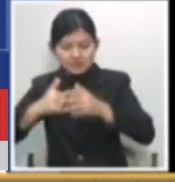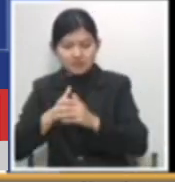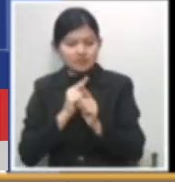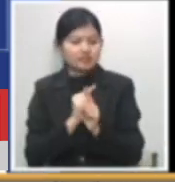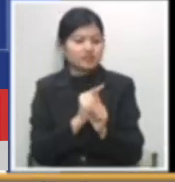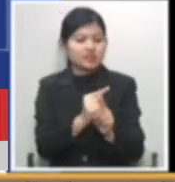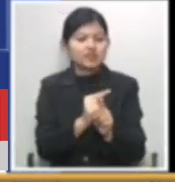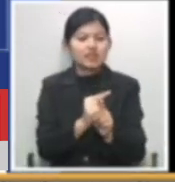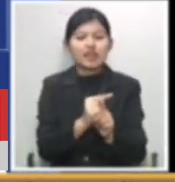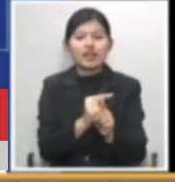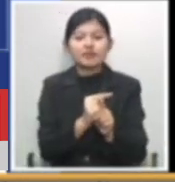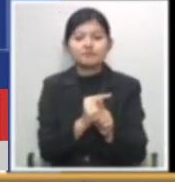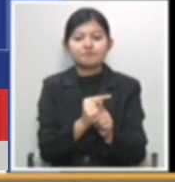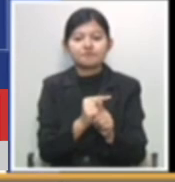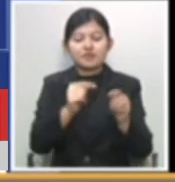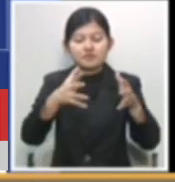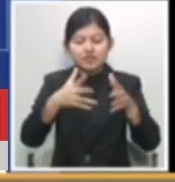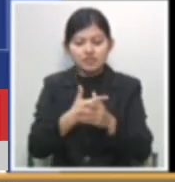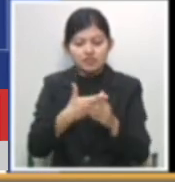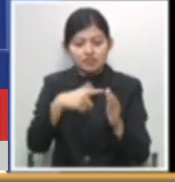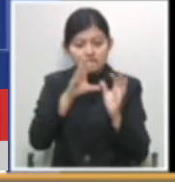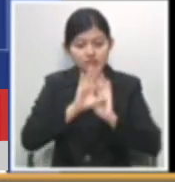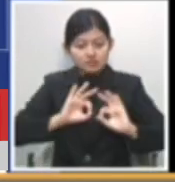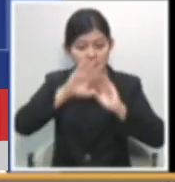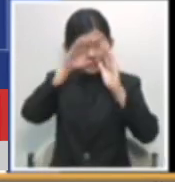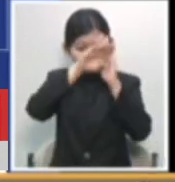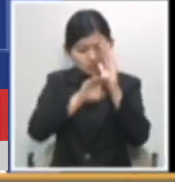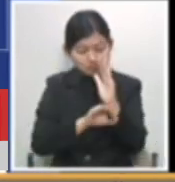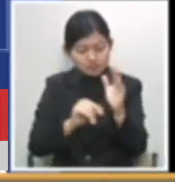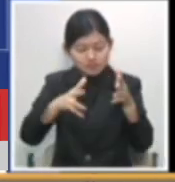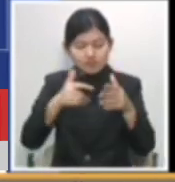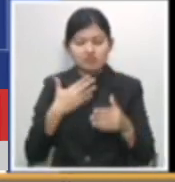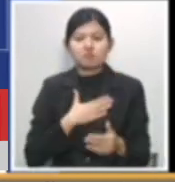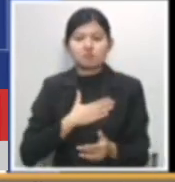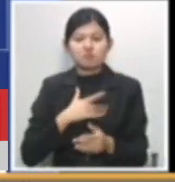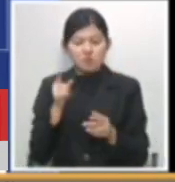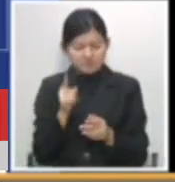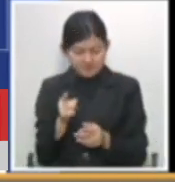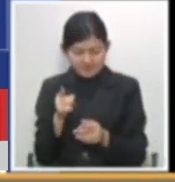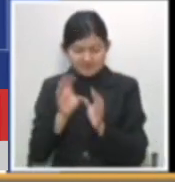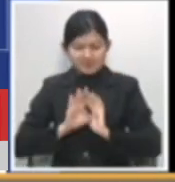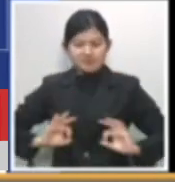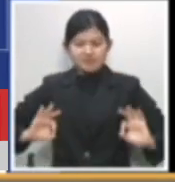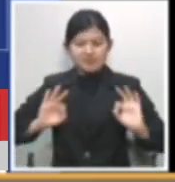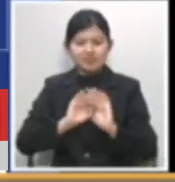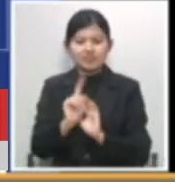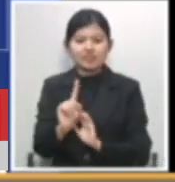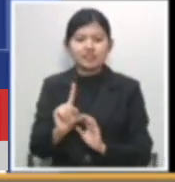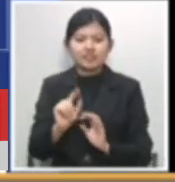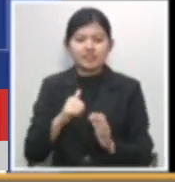การณ์ไม่เรียงลำดับความสำคัญครับผมจึงมีความจำเป็นที่จะต้อง